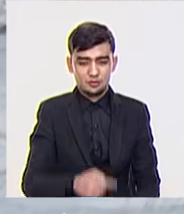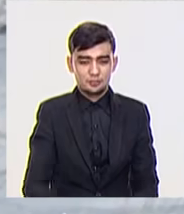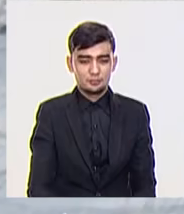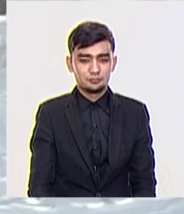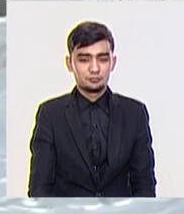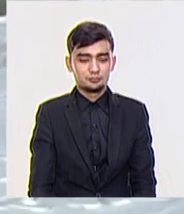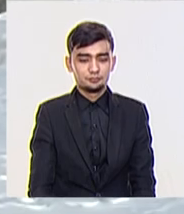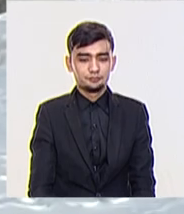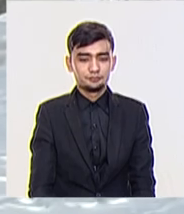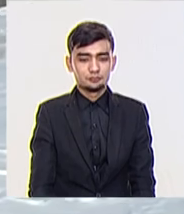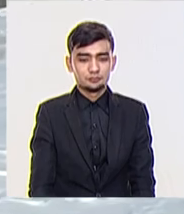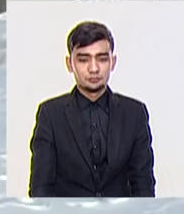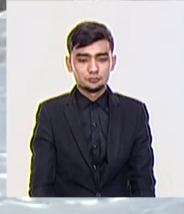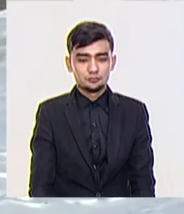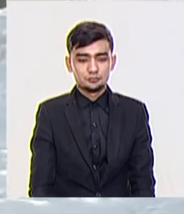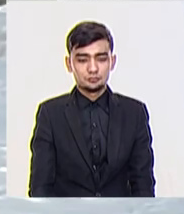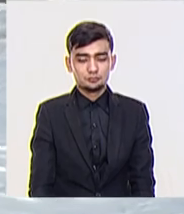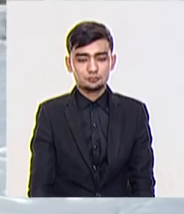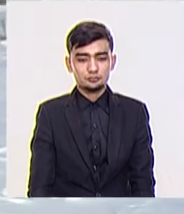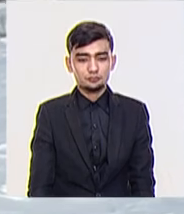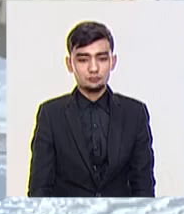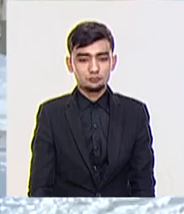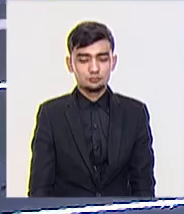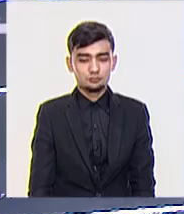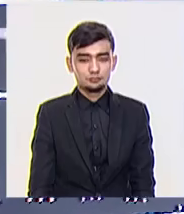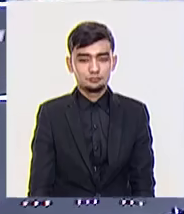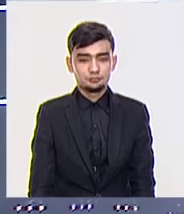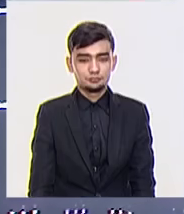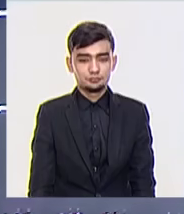Серікбай, Ермек Махметов, Информбюро, Ақмола облысы.